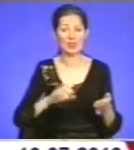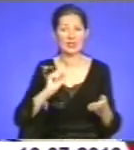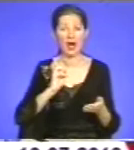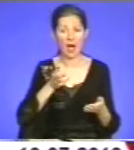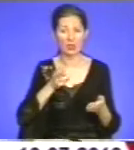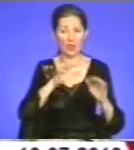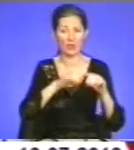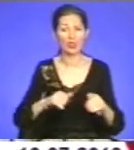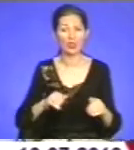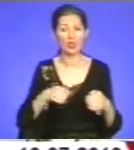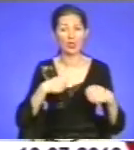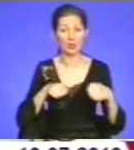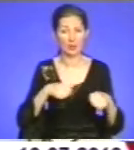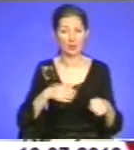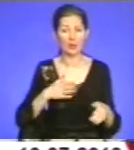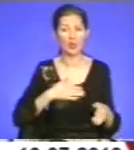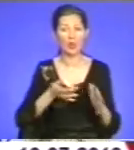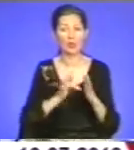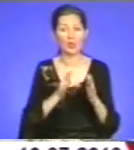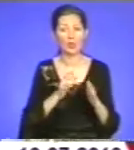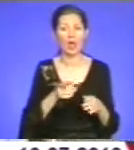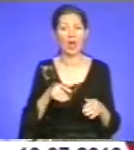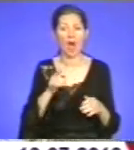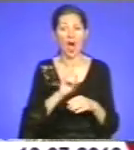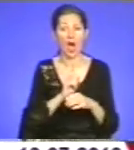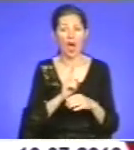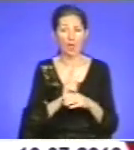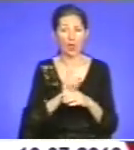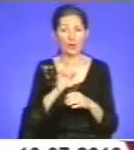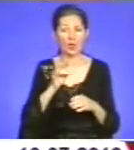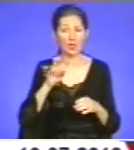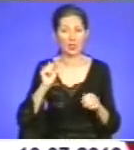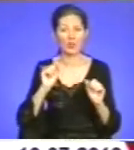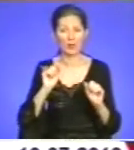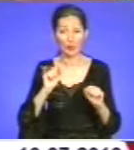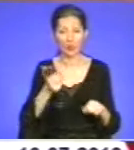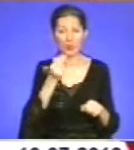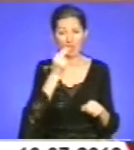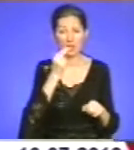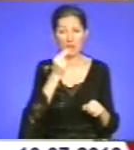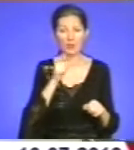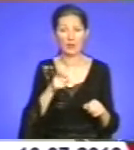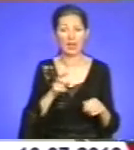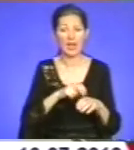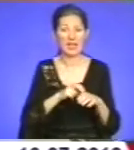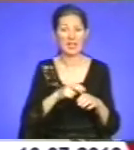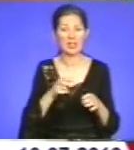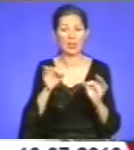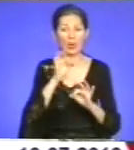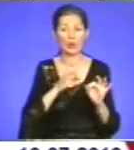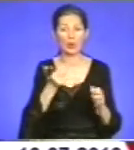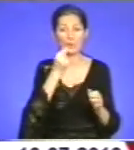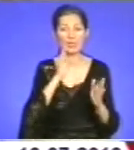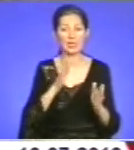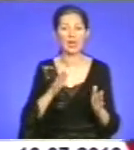реалізації. У нашому кавуні вміст нітратів не перевищує норми, тож вживати його можна. Однак лікарі рекомендують їсти тільки середину,